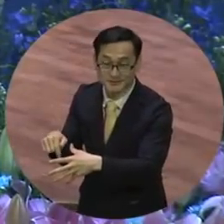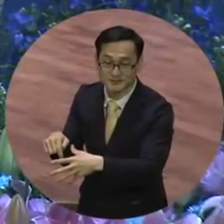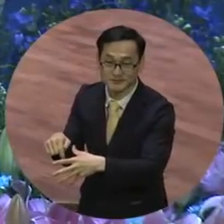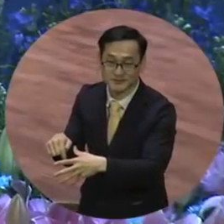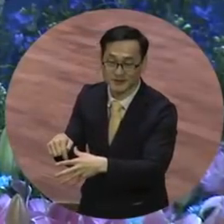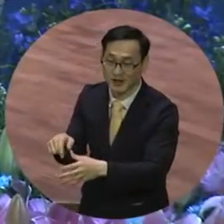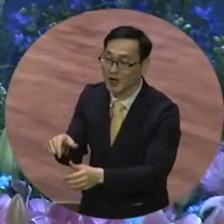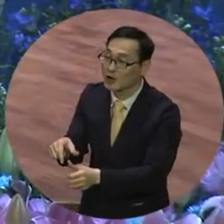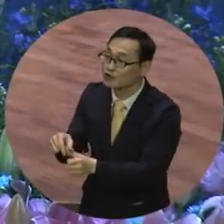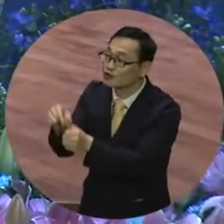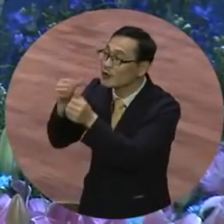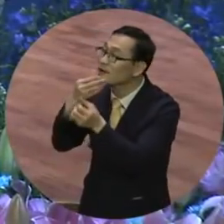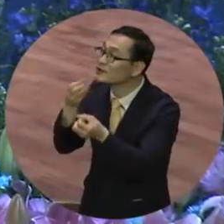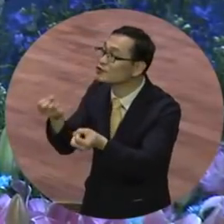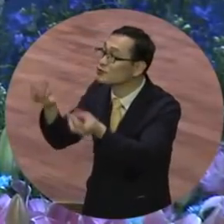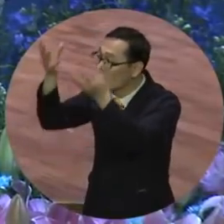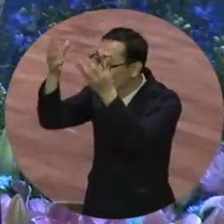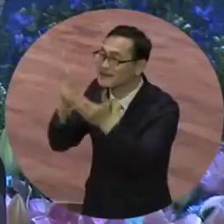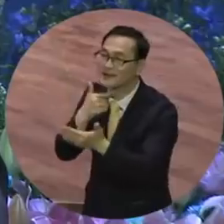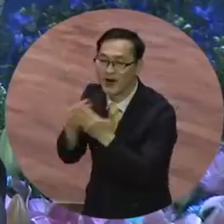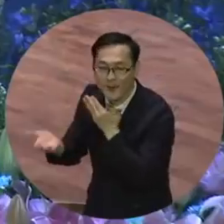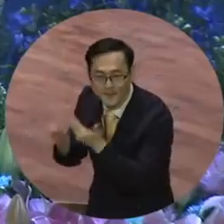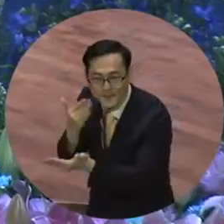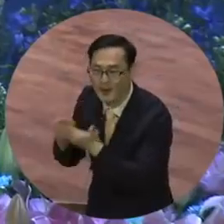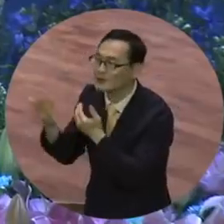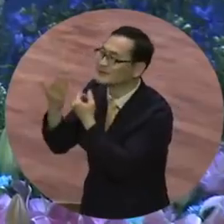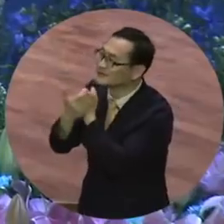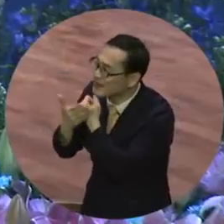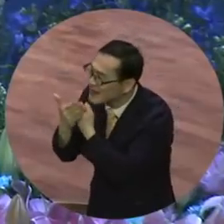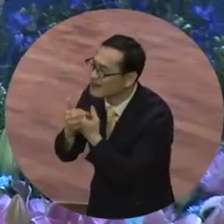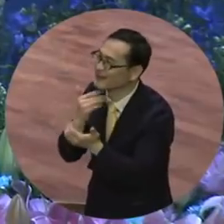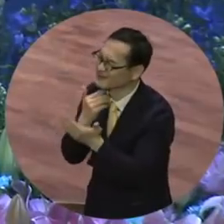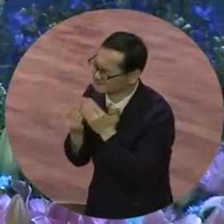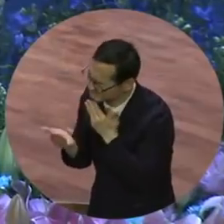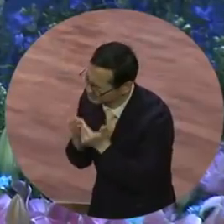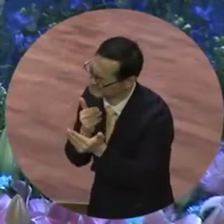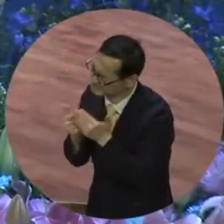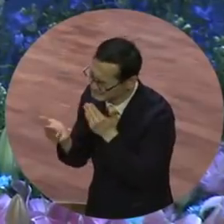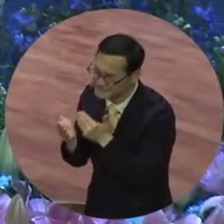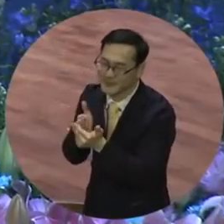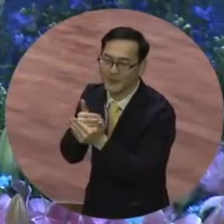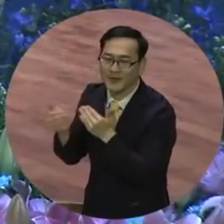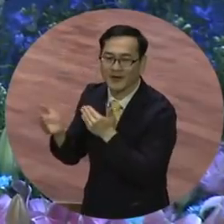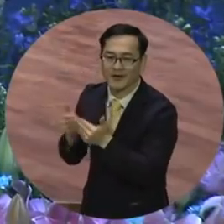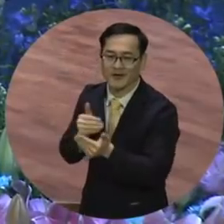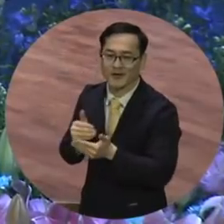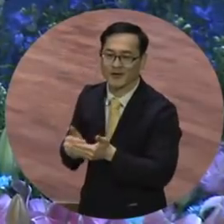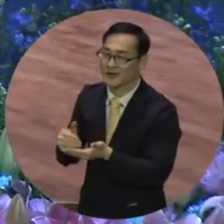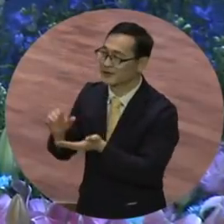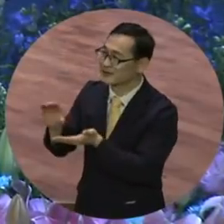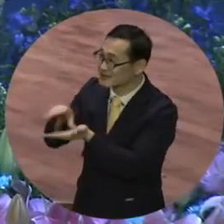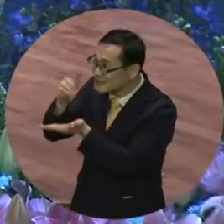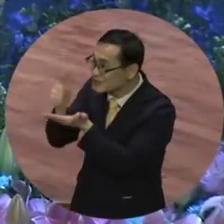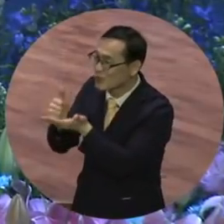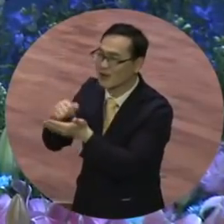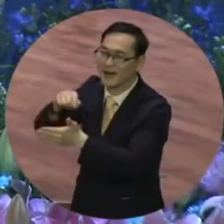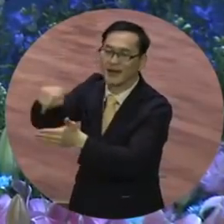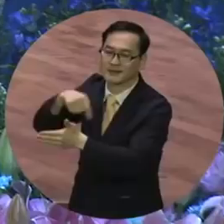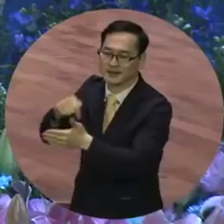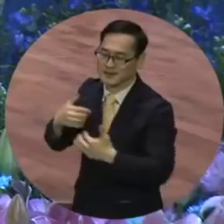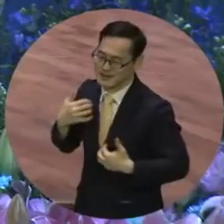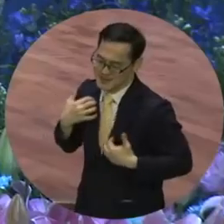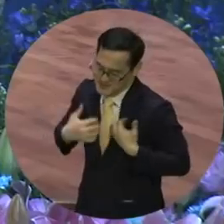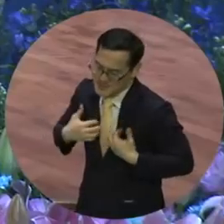축복을 맛보면서 늘 은혜를 확인하면서 이 그리스도 안에 있는 풍성한 맛을 여러분이